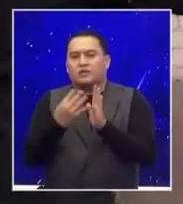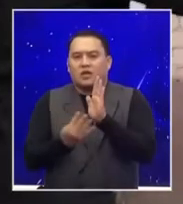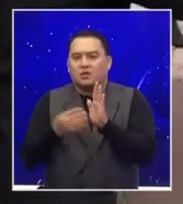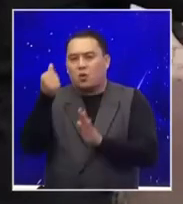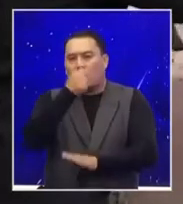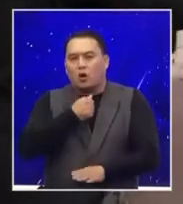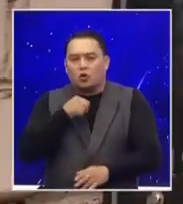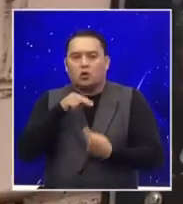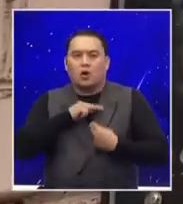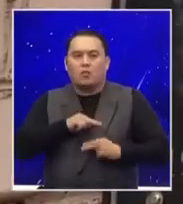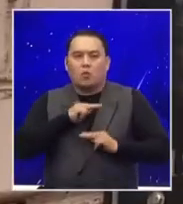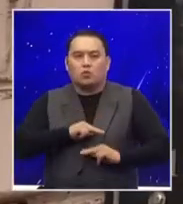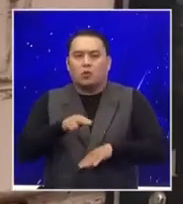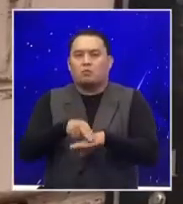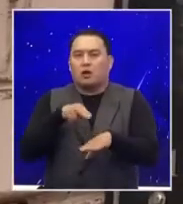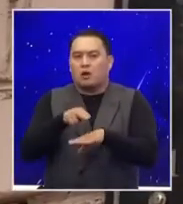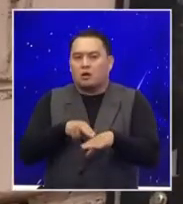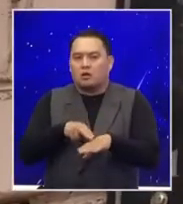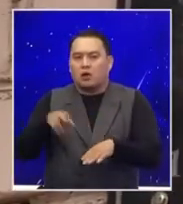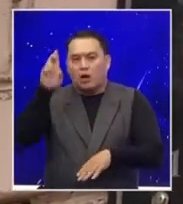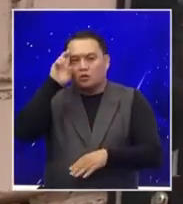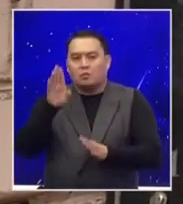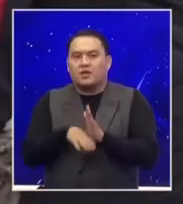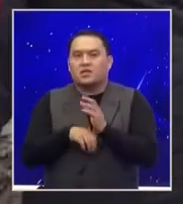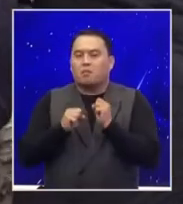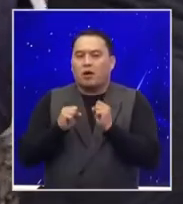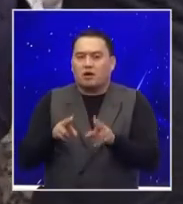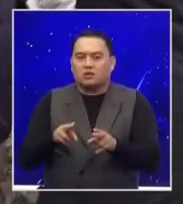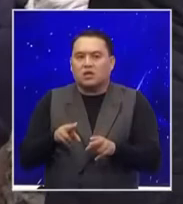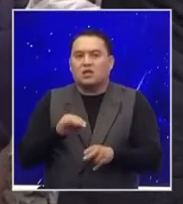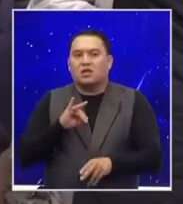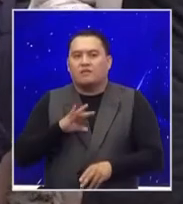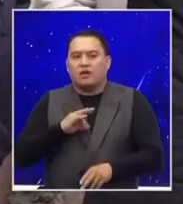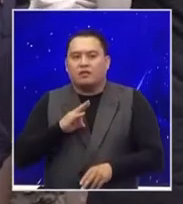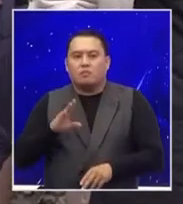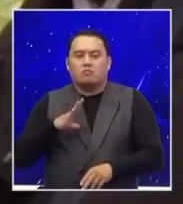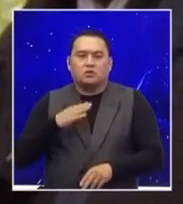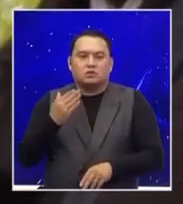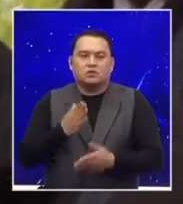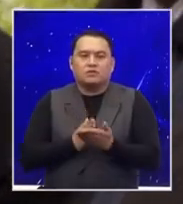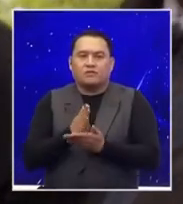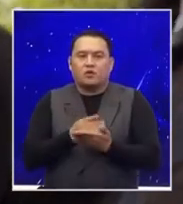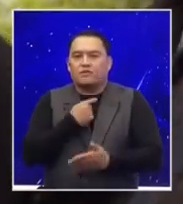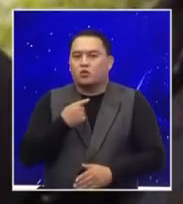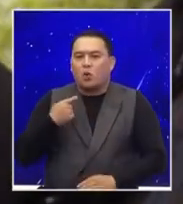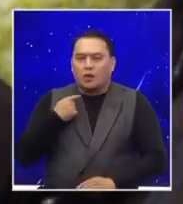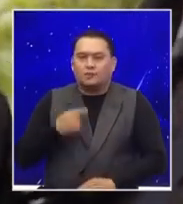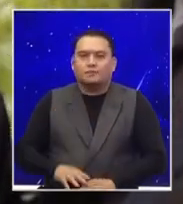году. Трудился в органах внутренних дел и государственной безопасности. Иван Прохода был организатором Совета ветеранов